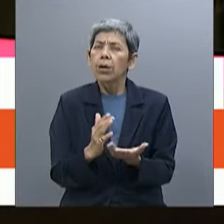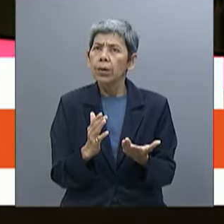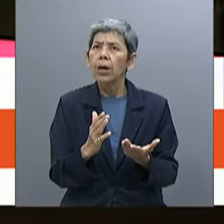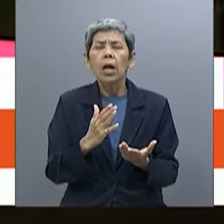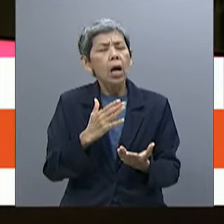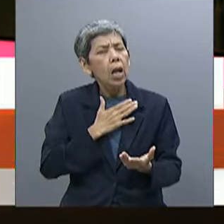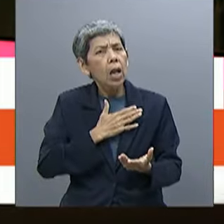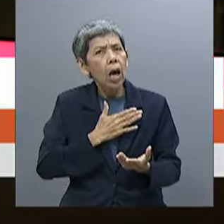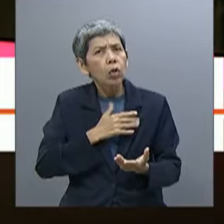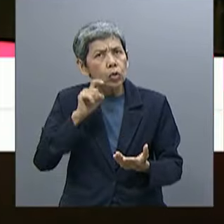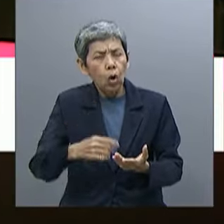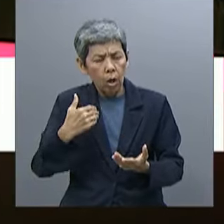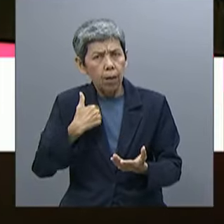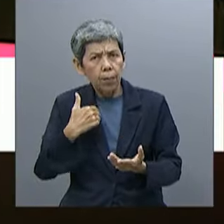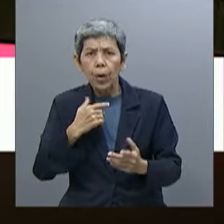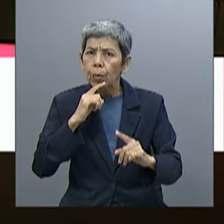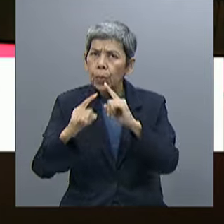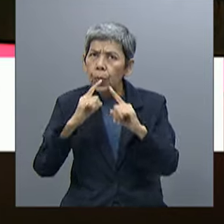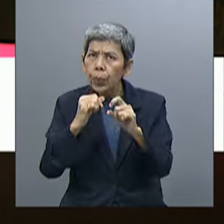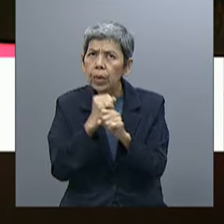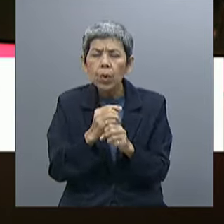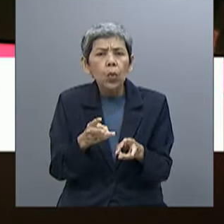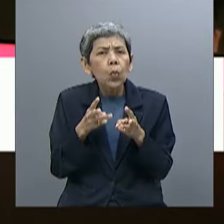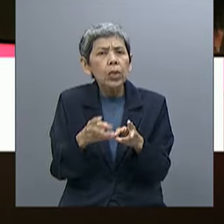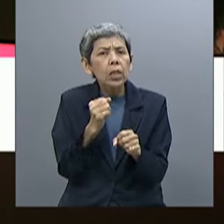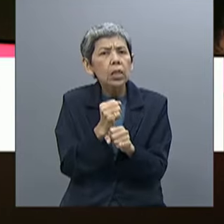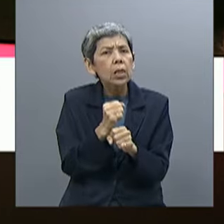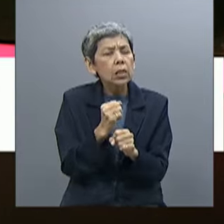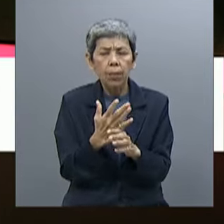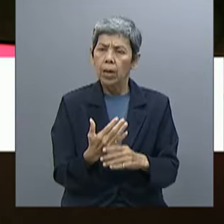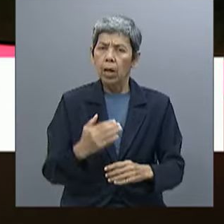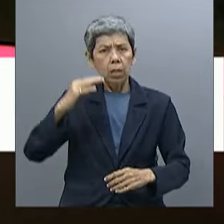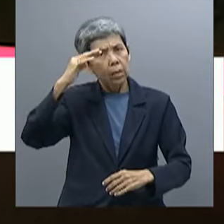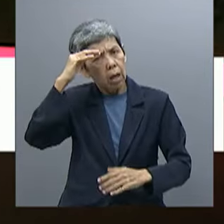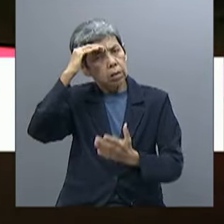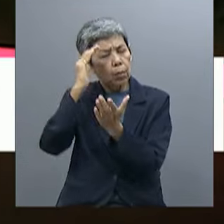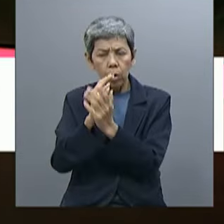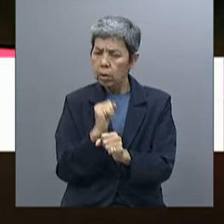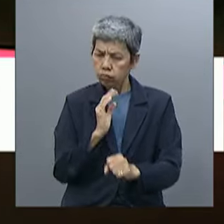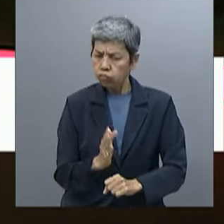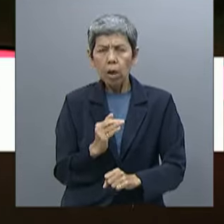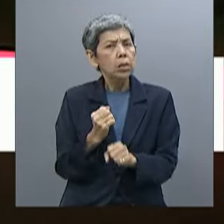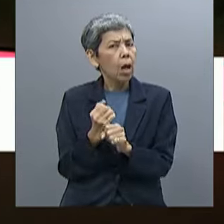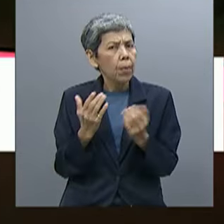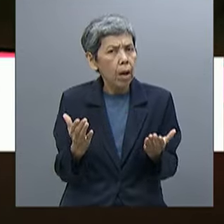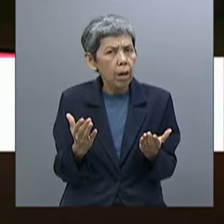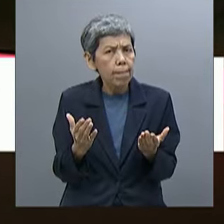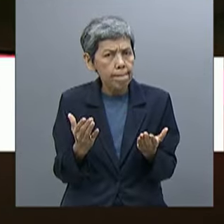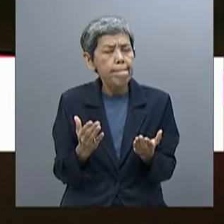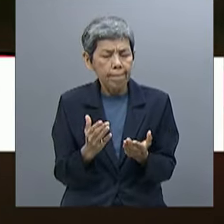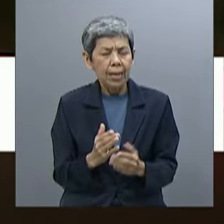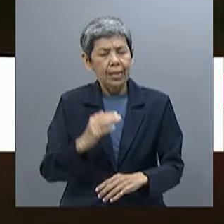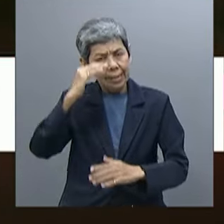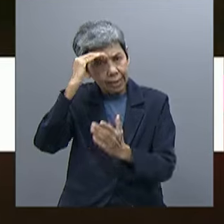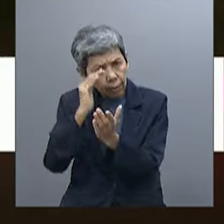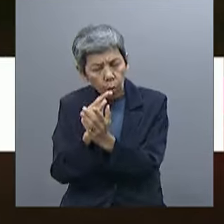ราจึงต้องมีความการพิจารณาว่าเราจะนำกระบวนการความยุติธรรมกลับคืนมาได้อย่างไรกระบวนการยุติธรรมนี่แหละที่จะ